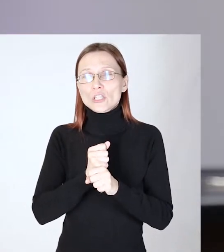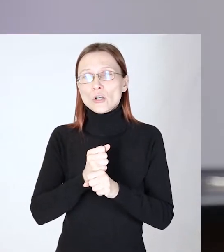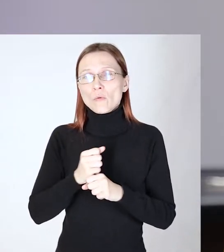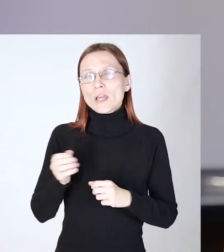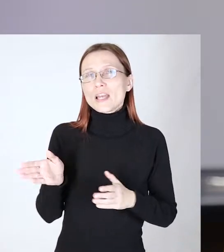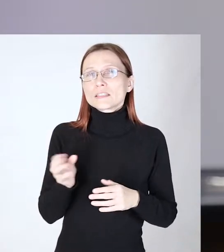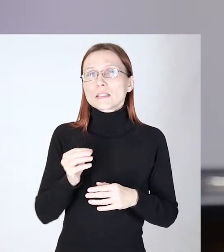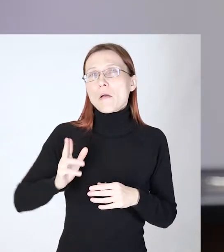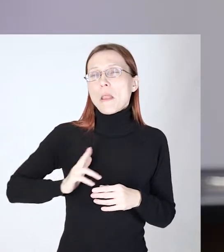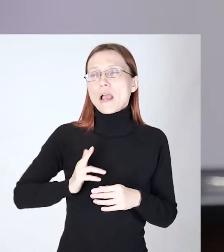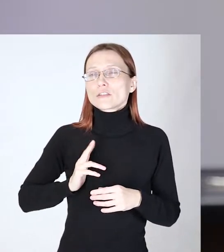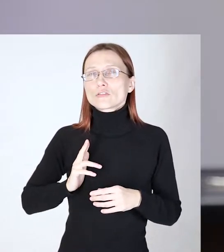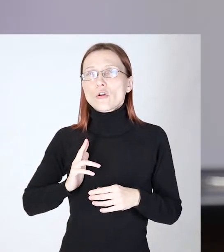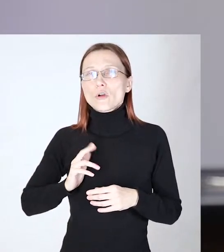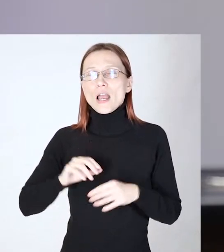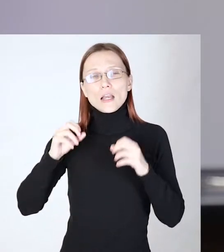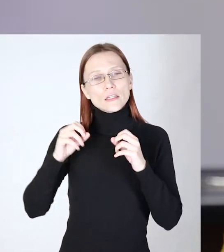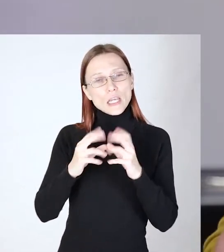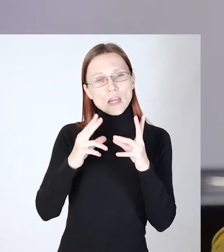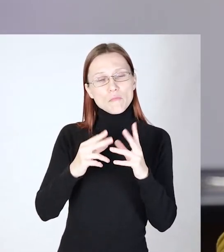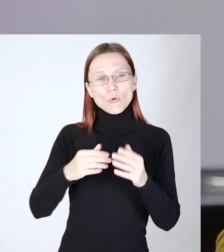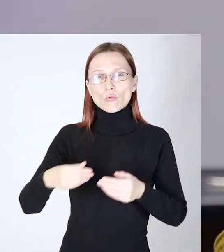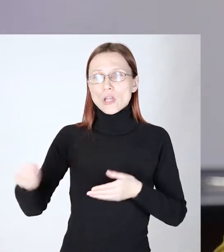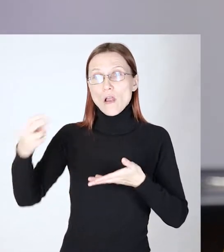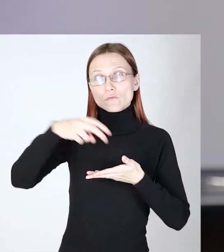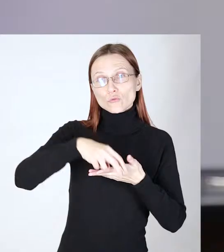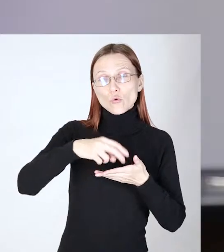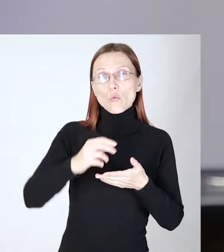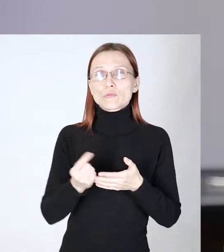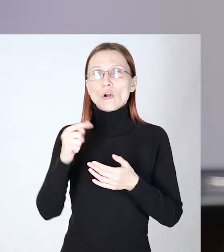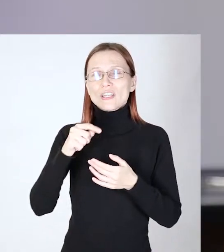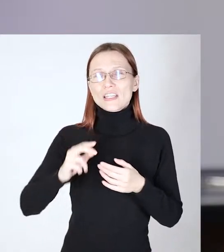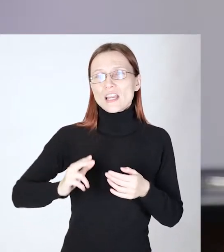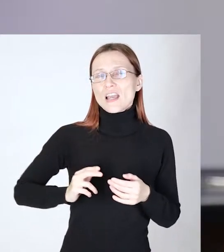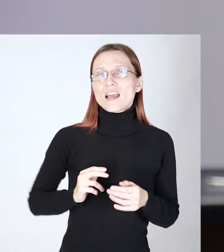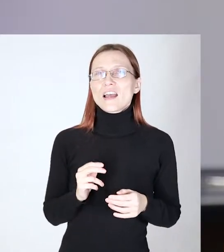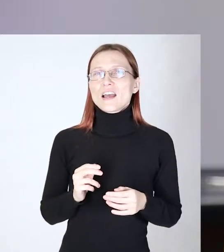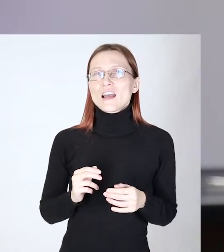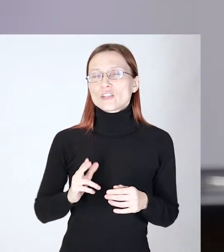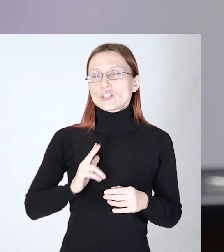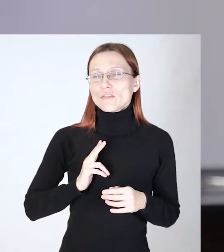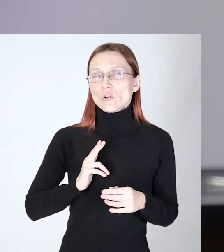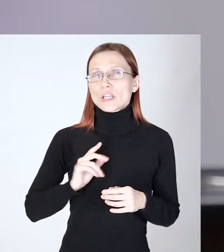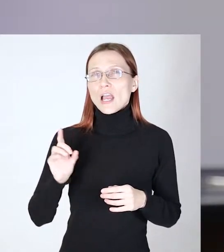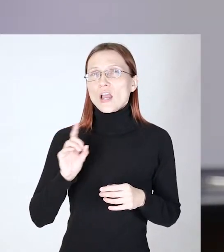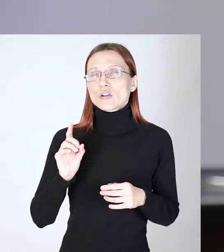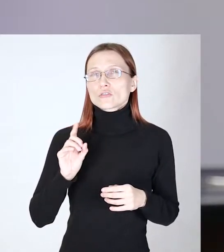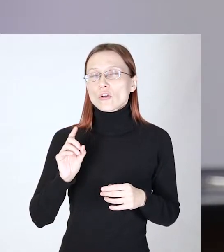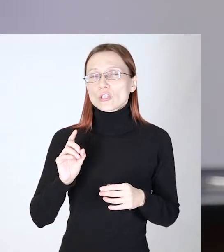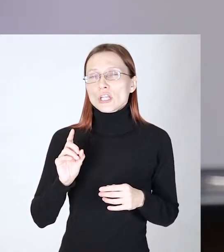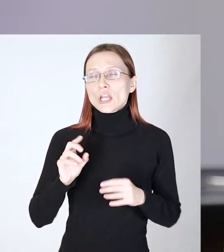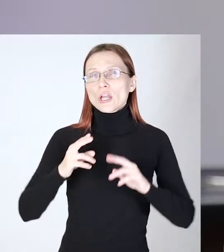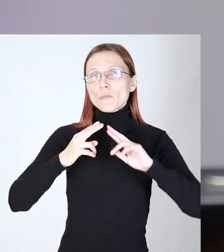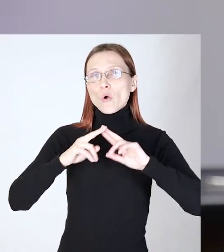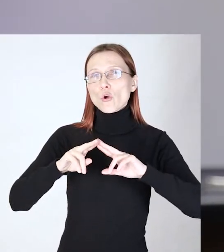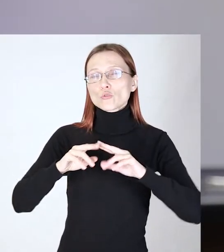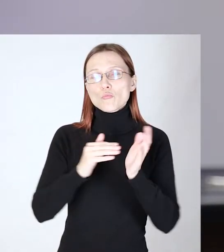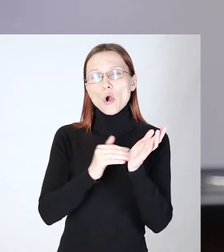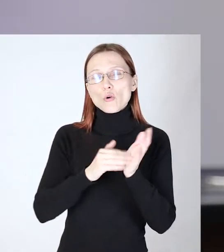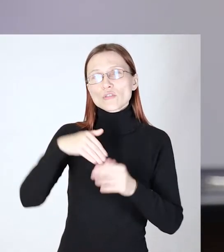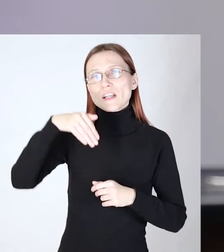taký nejaký input, taký vstup do ich reálneho života v ich organizácii, ako môžu média využívať aj v ňom.